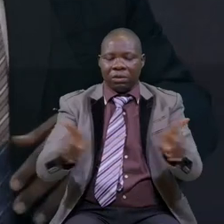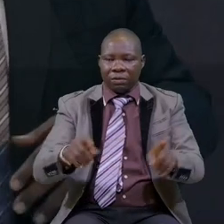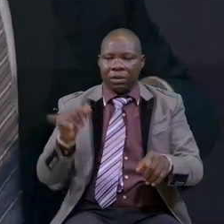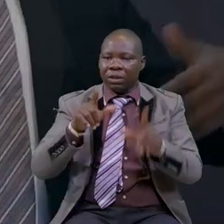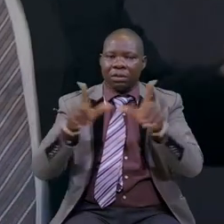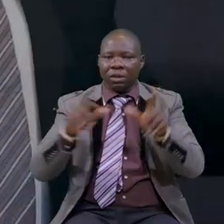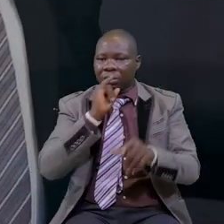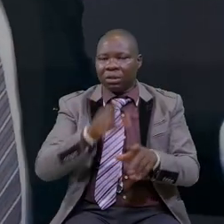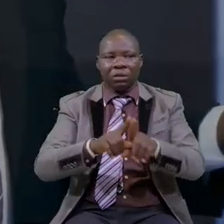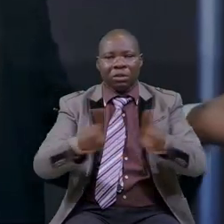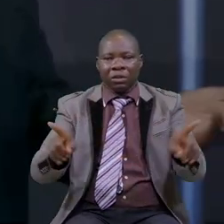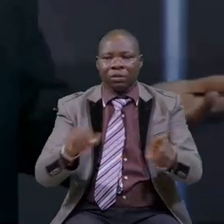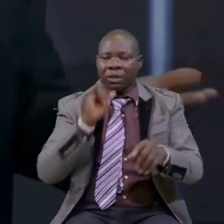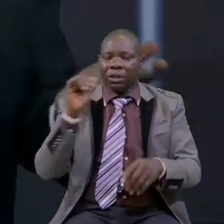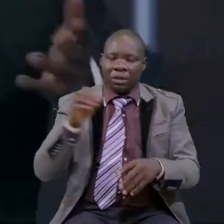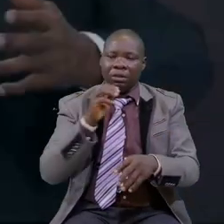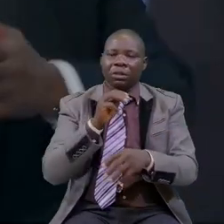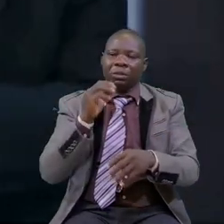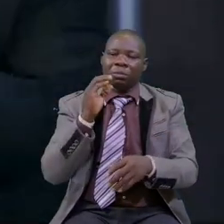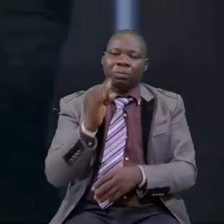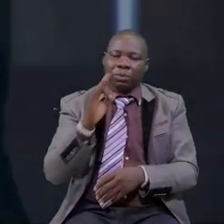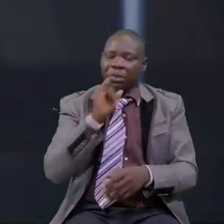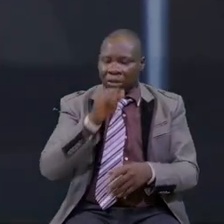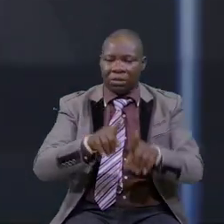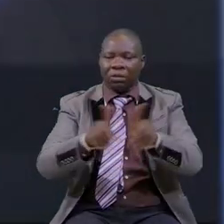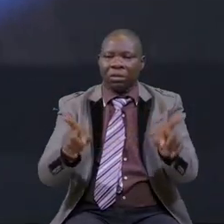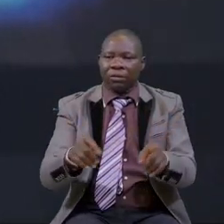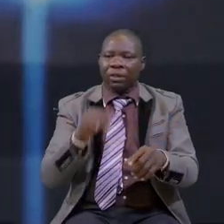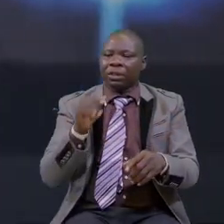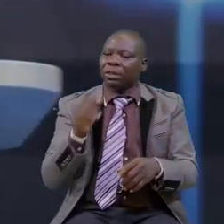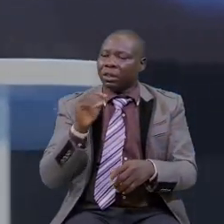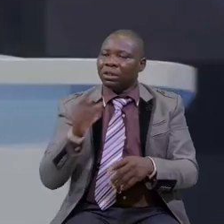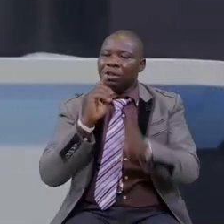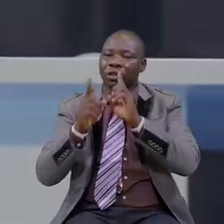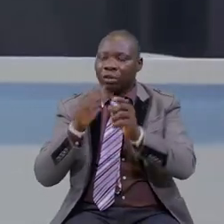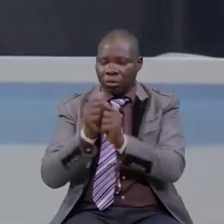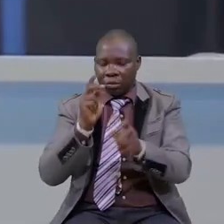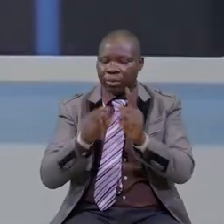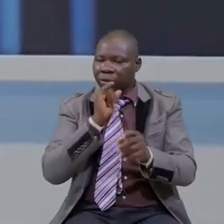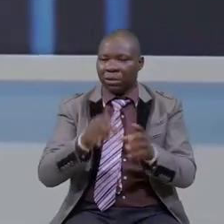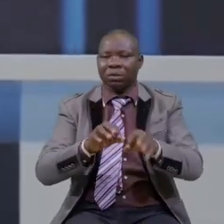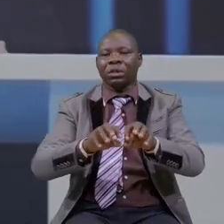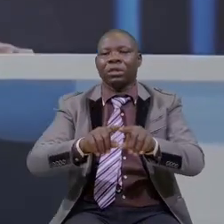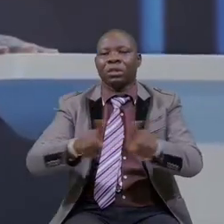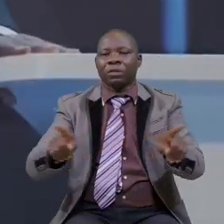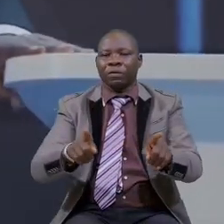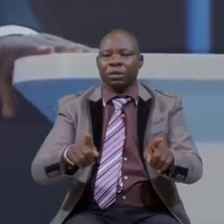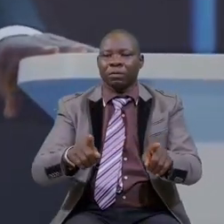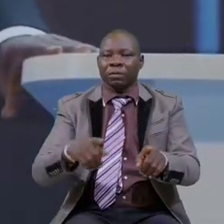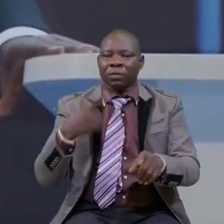est différent, son ministre, sa prédication est différente, ses interactions sont différentes.